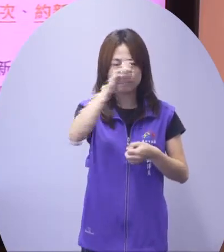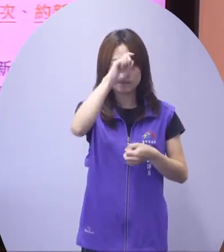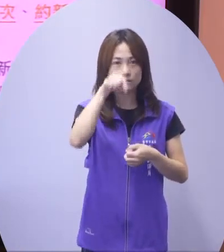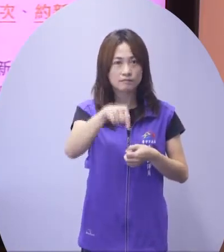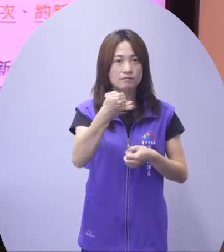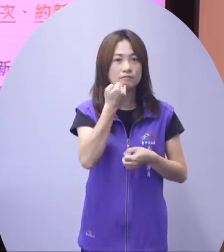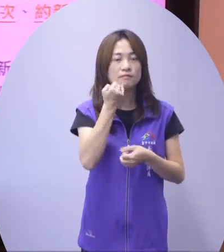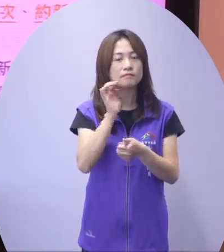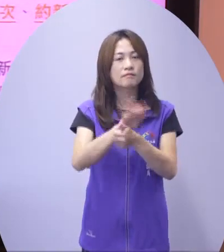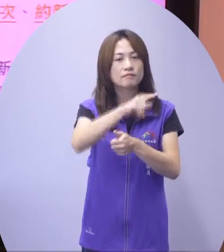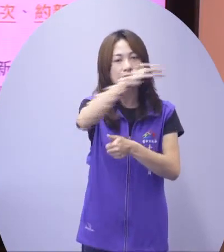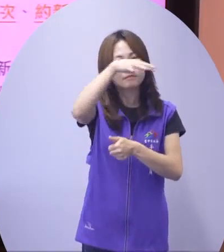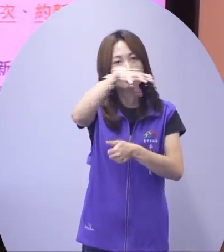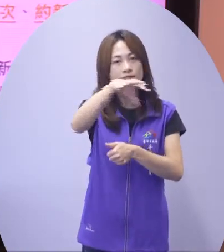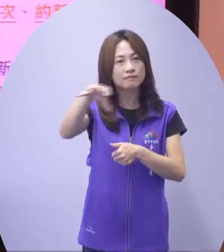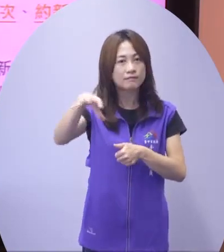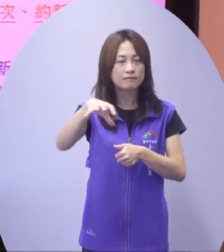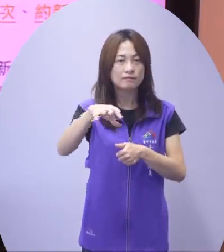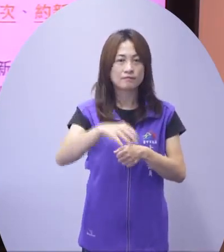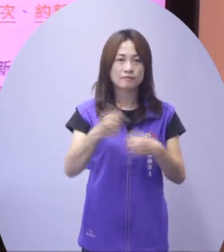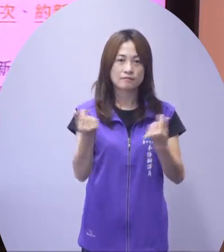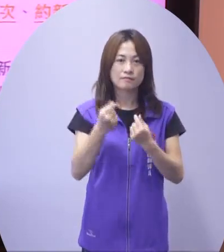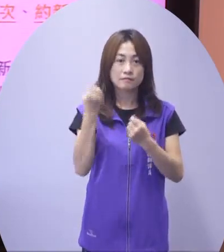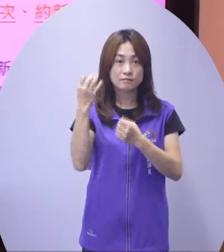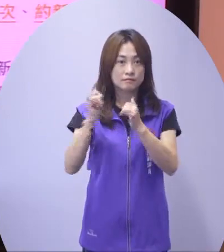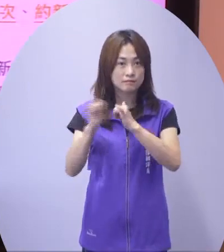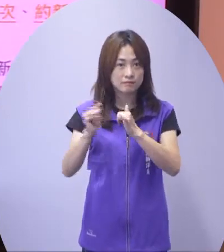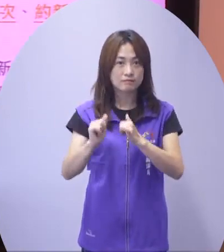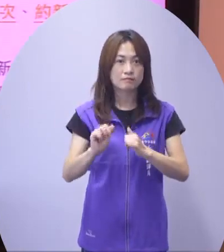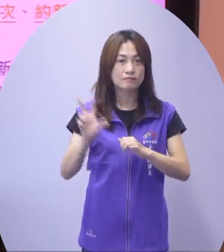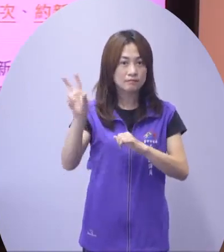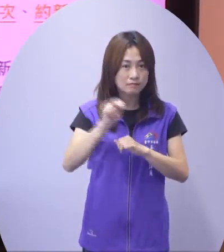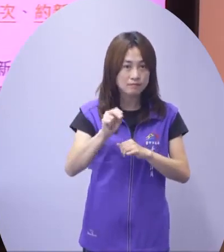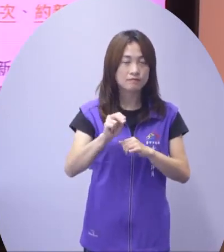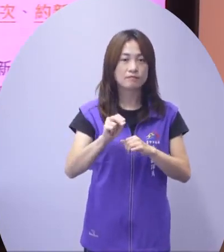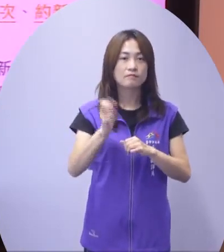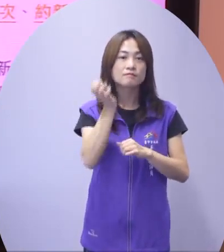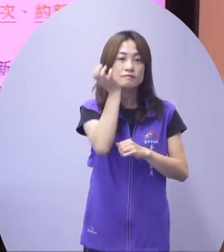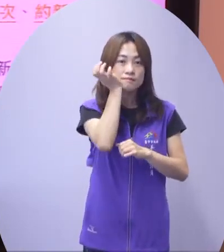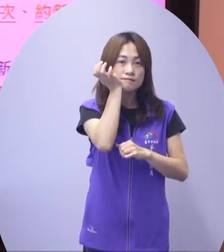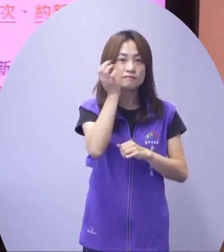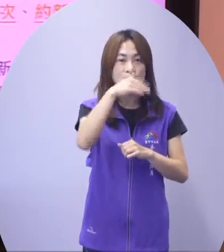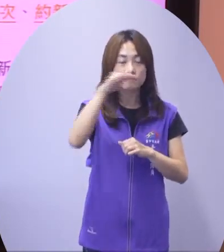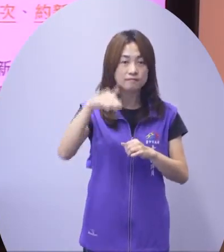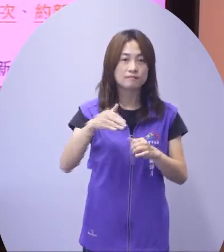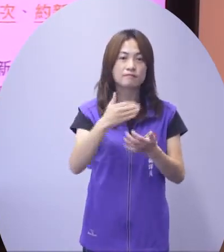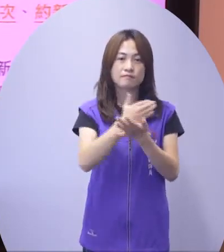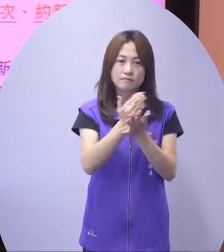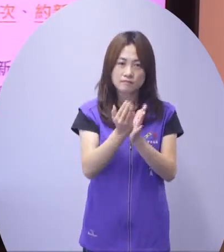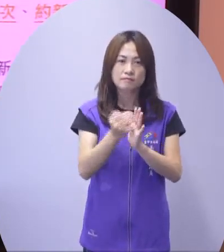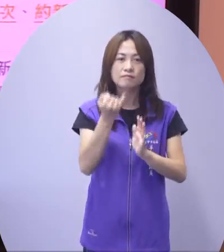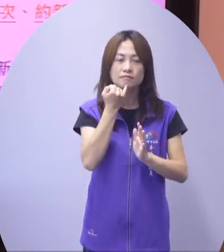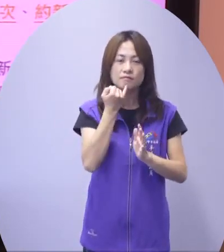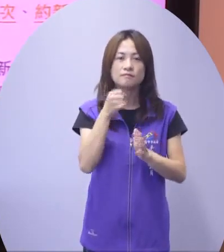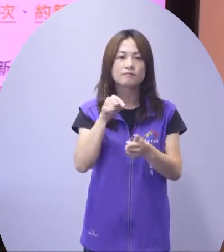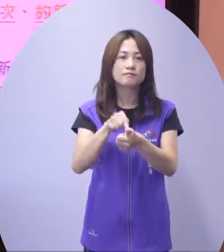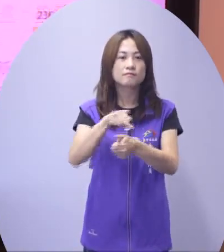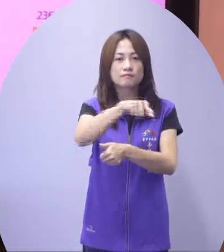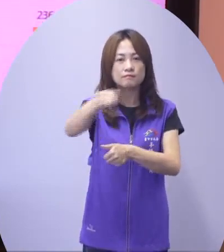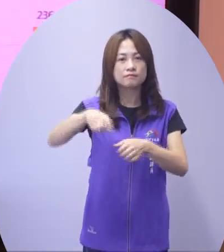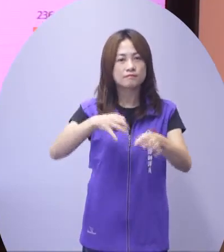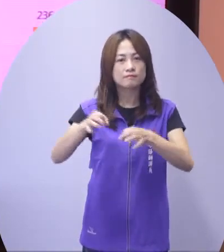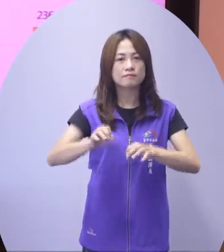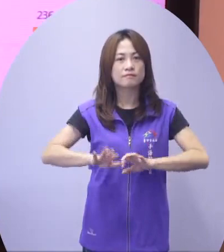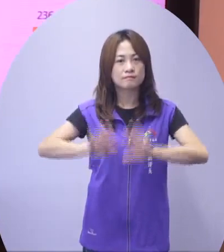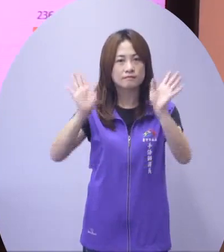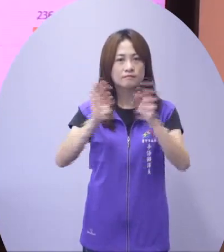我们整体的山城区域，包含新社、东势、石冈、和平、丰原的观光产业发展，来强化产业的横向的